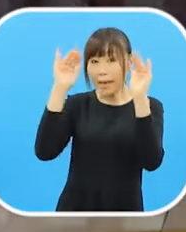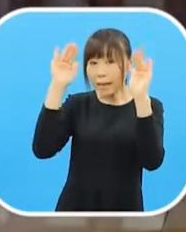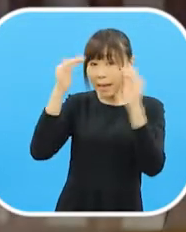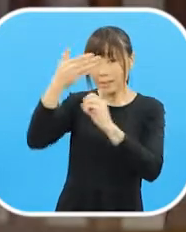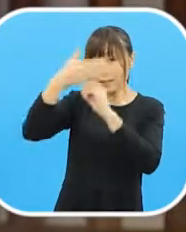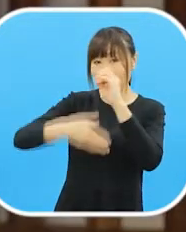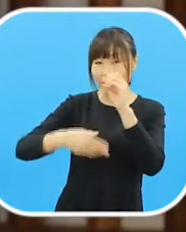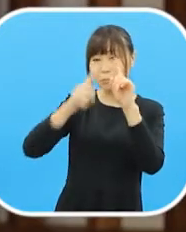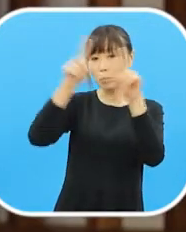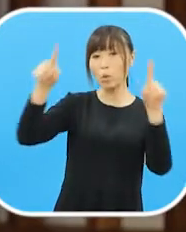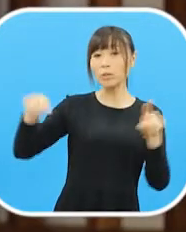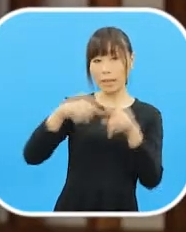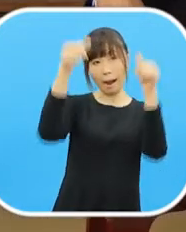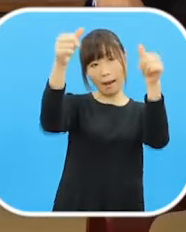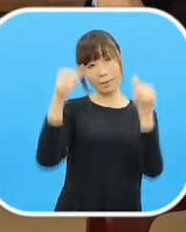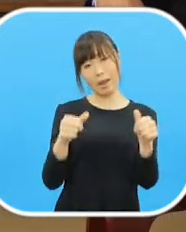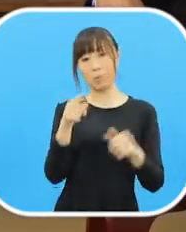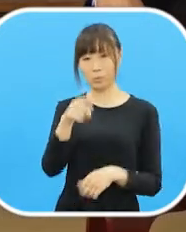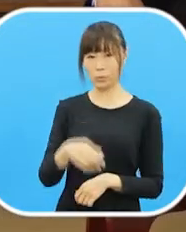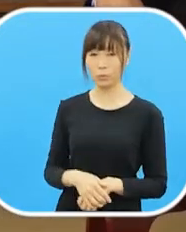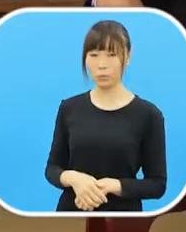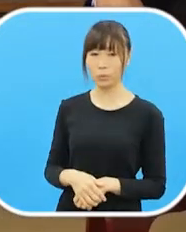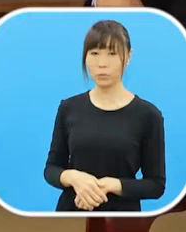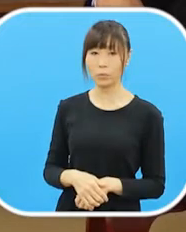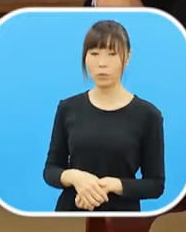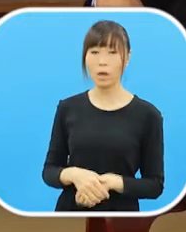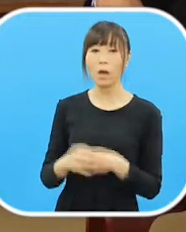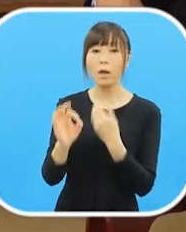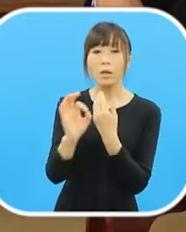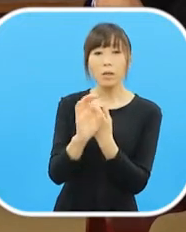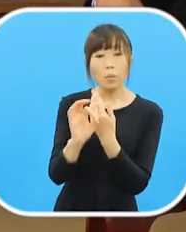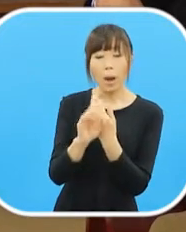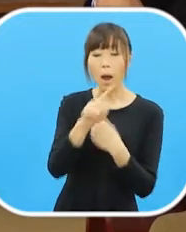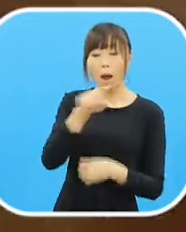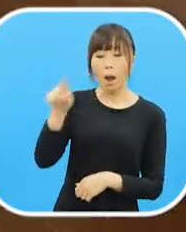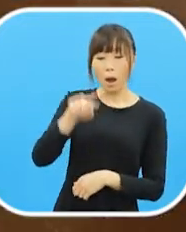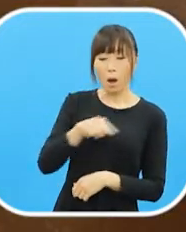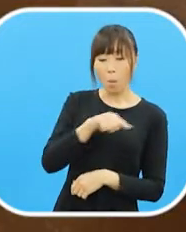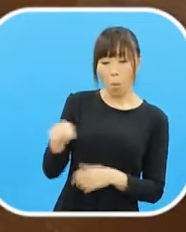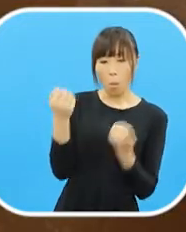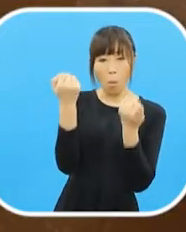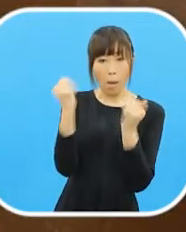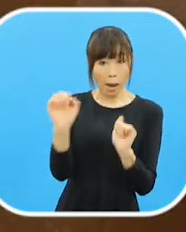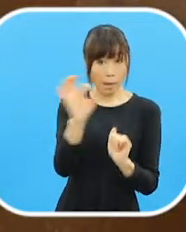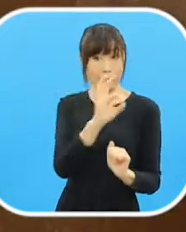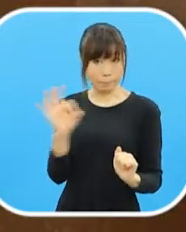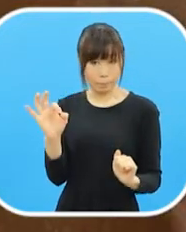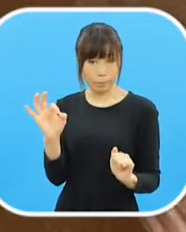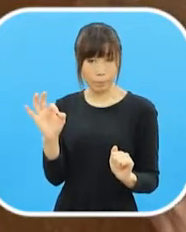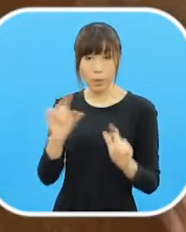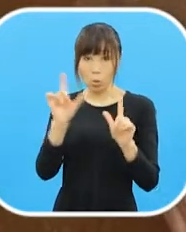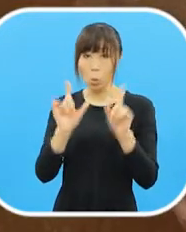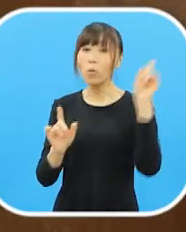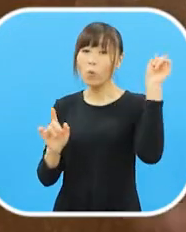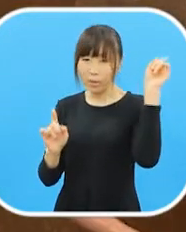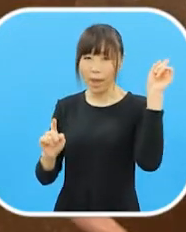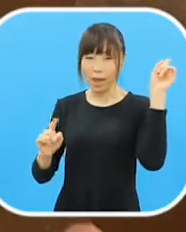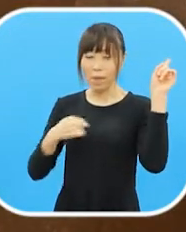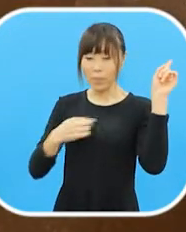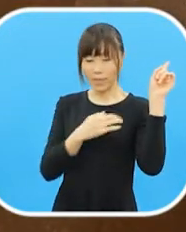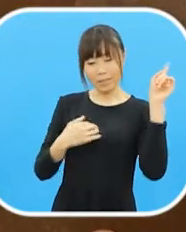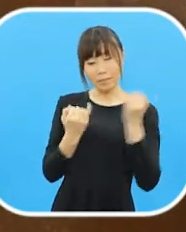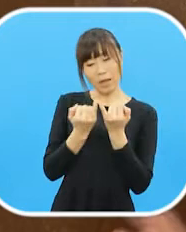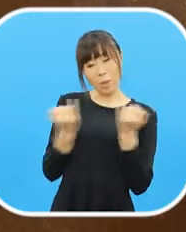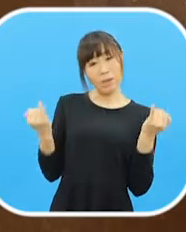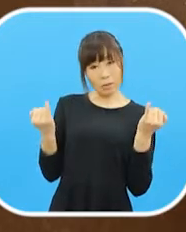写真なんですよね。あと例えば工芸品で、東京で私たちみたいなその女の人たちが欲しく